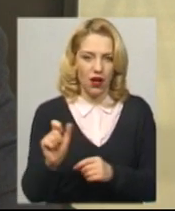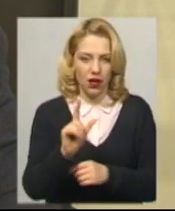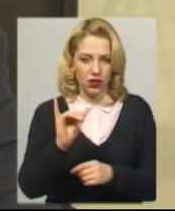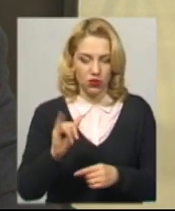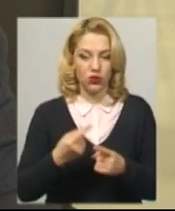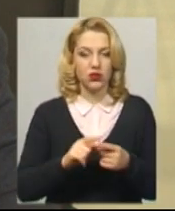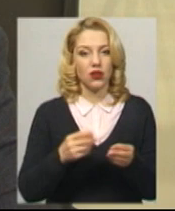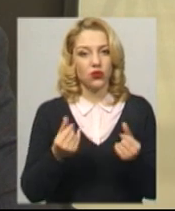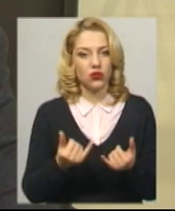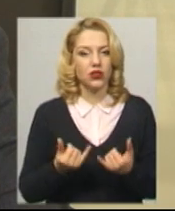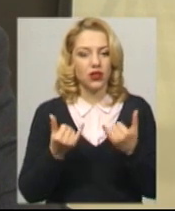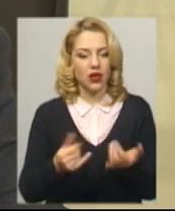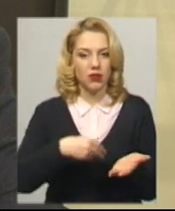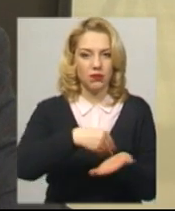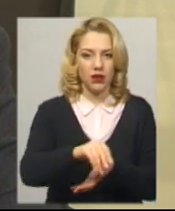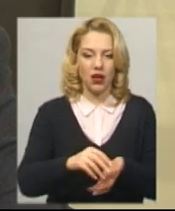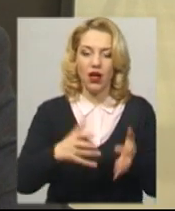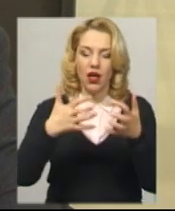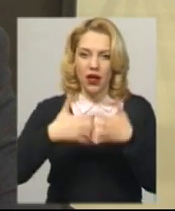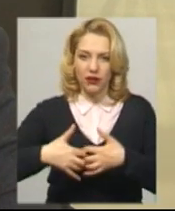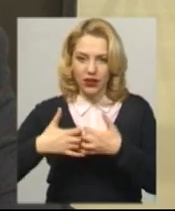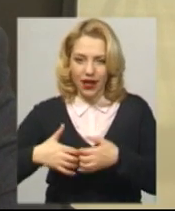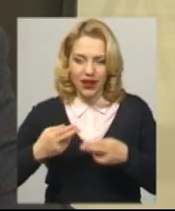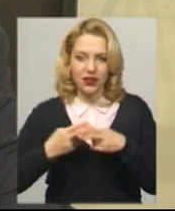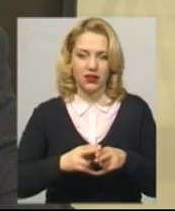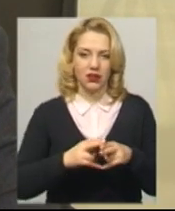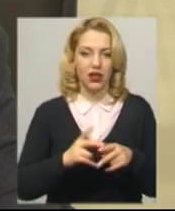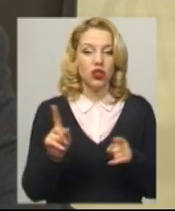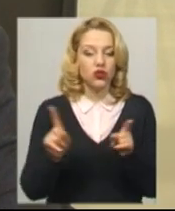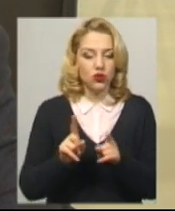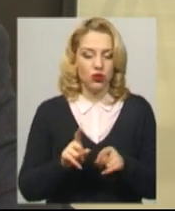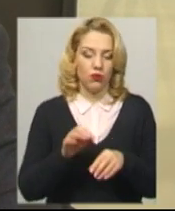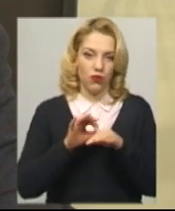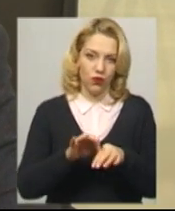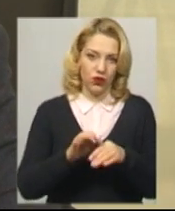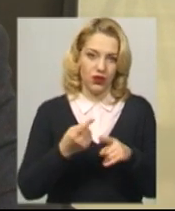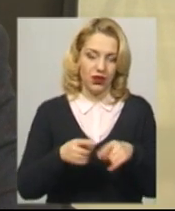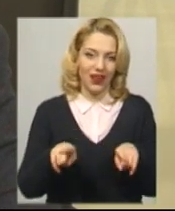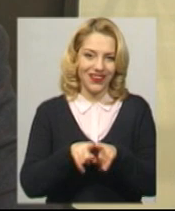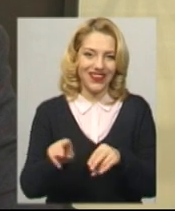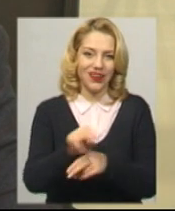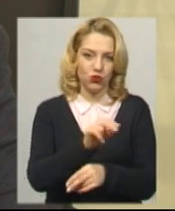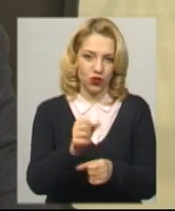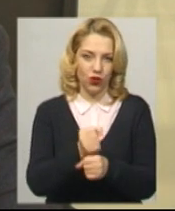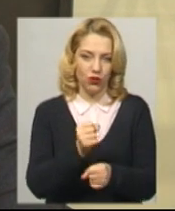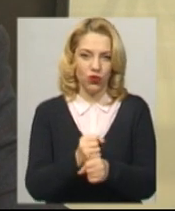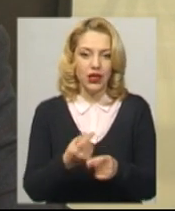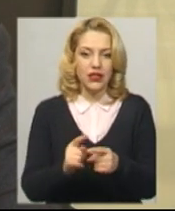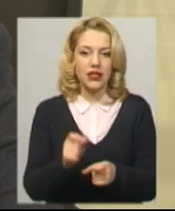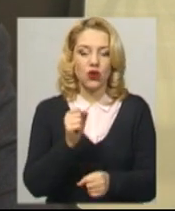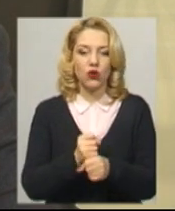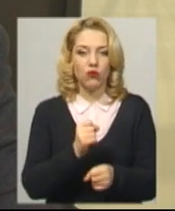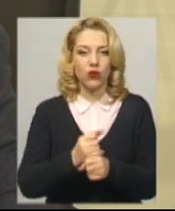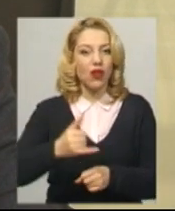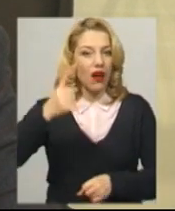придбання техніки, обладнання, яке необхідне для того, щоб проводити цей комплекс робіт. Це робота